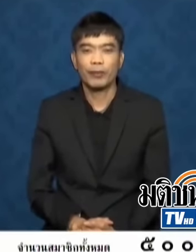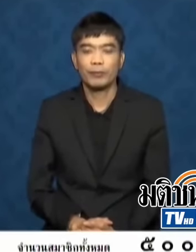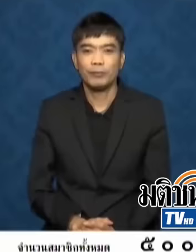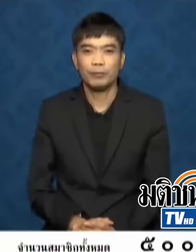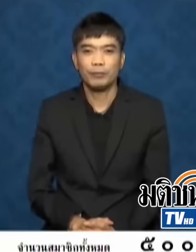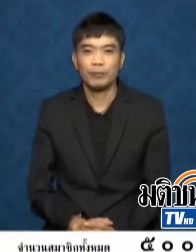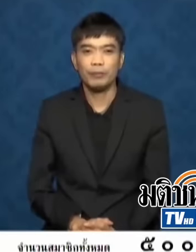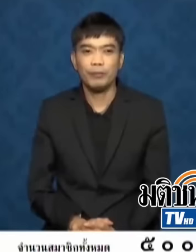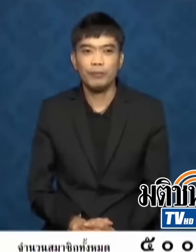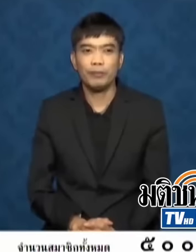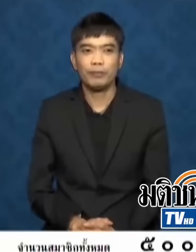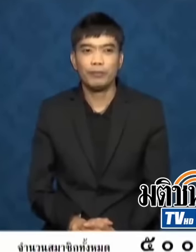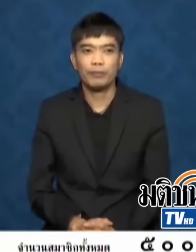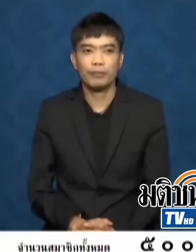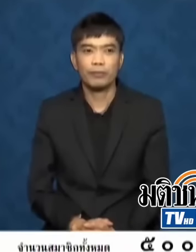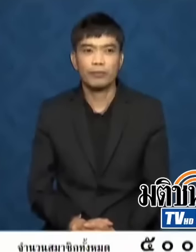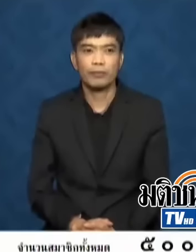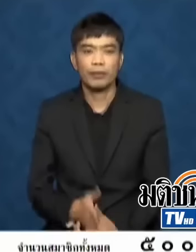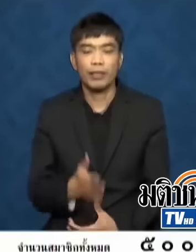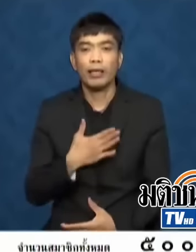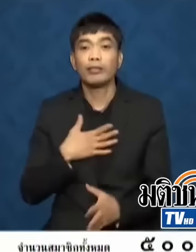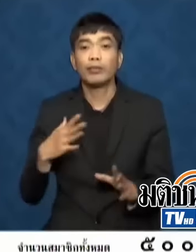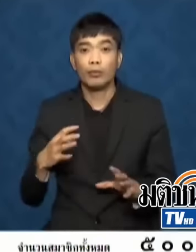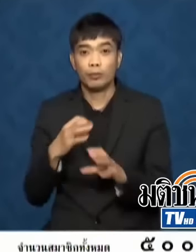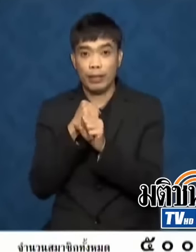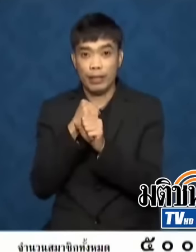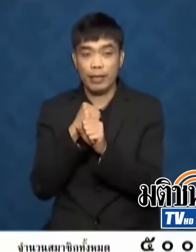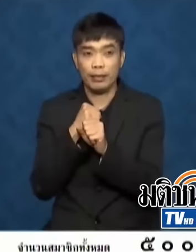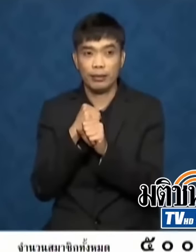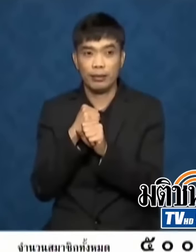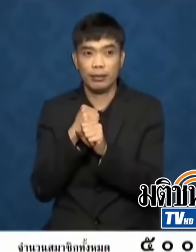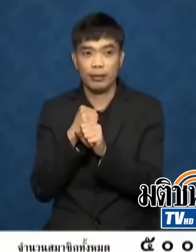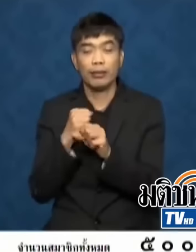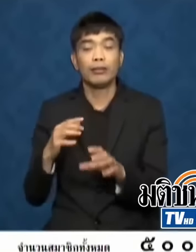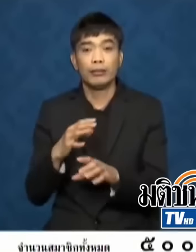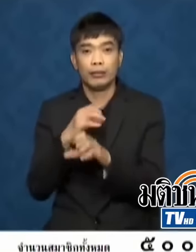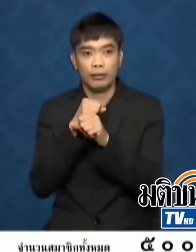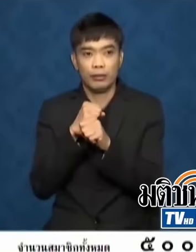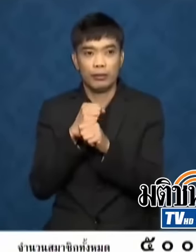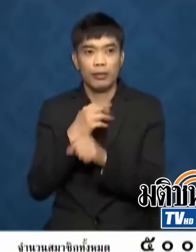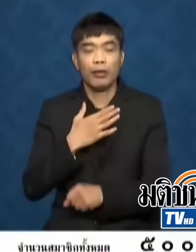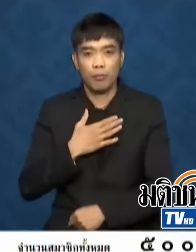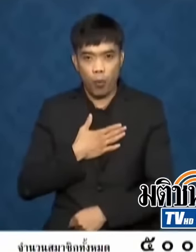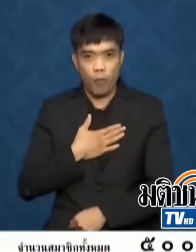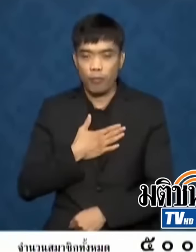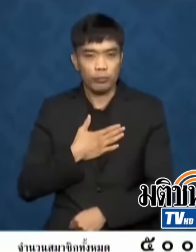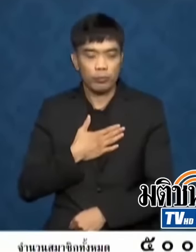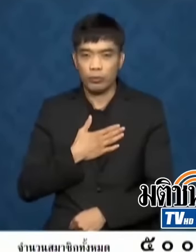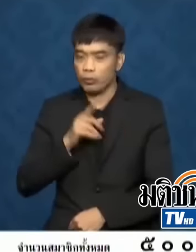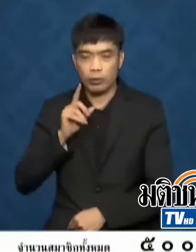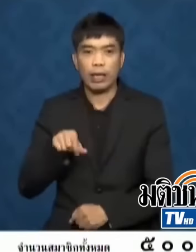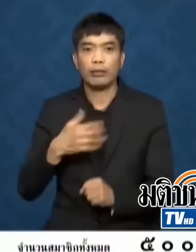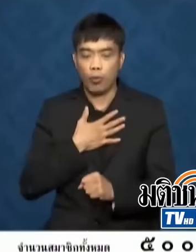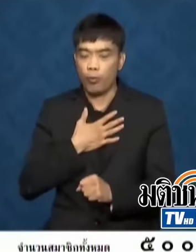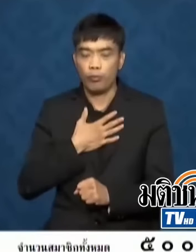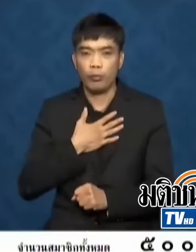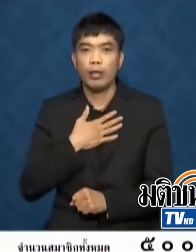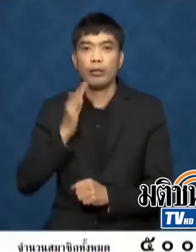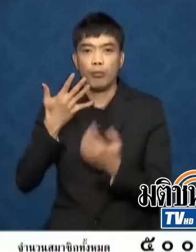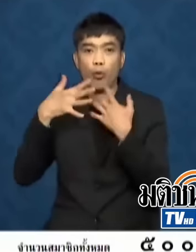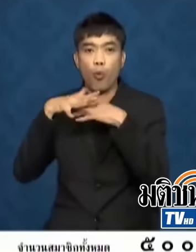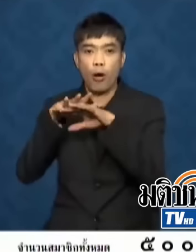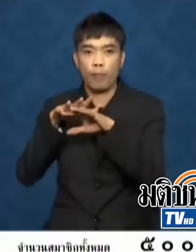านครับผมอึมจริงๆครับแต่ว่าโดยสรุปแบบนี้ครับท่านประธานครับโดยสรุปก็คือว่าผมต้องยืนยันครับว่าสิ่งที่ผมมีส่วนร่วมใน